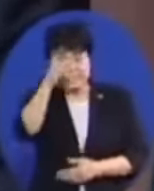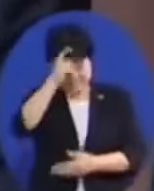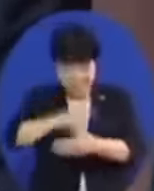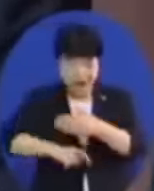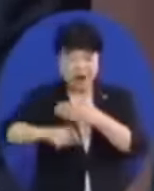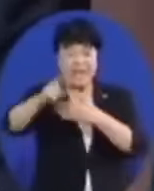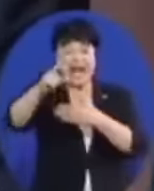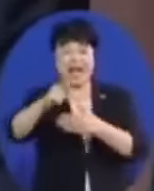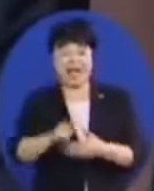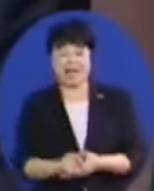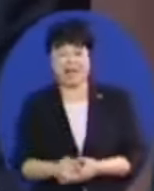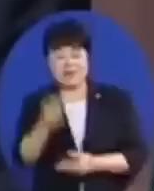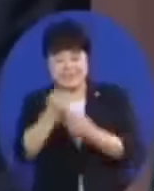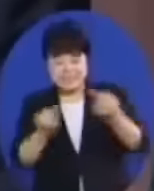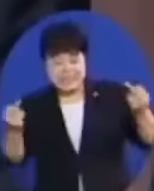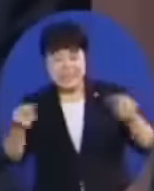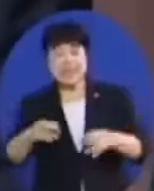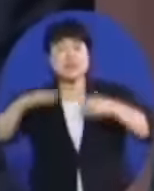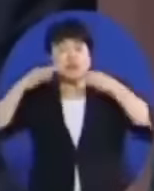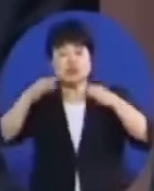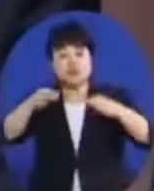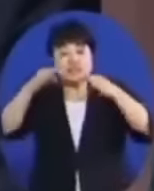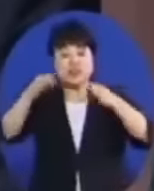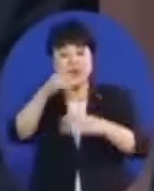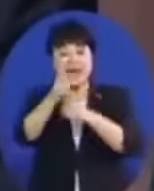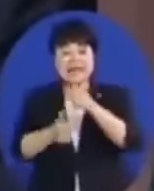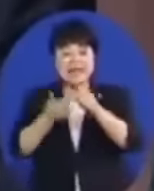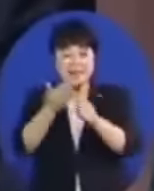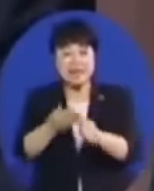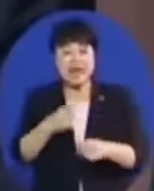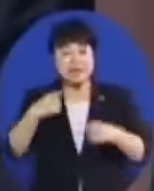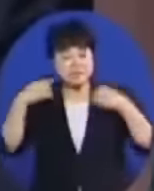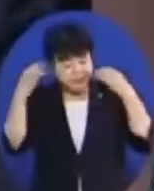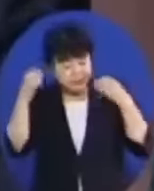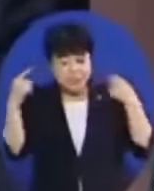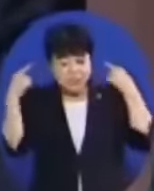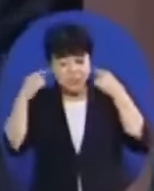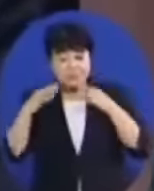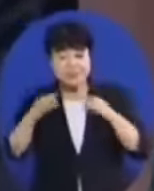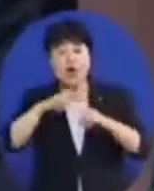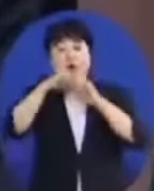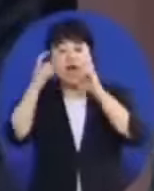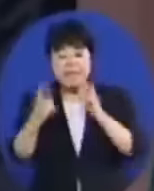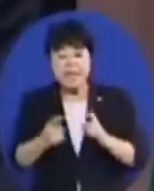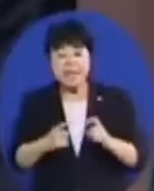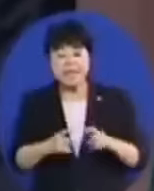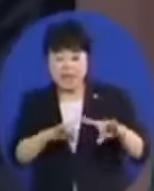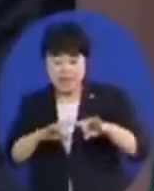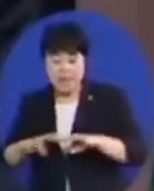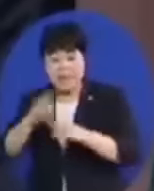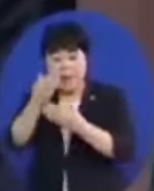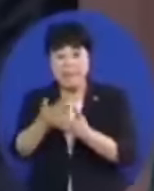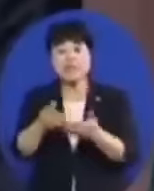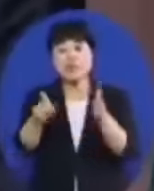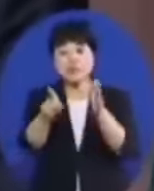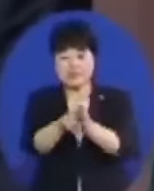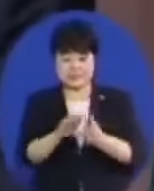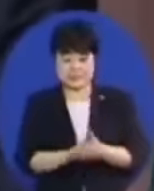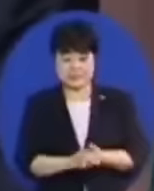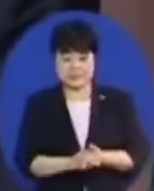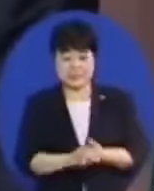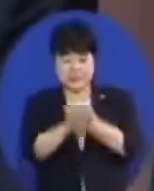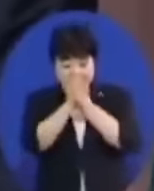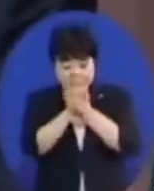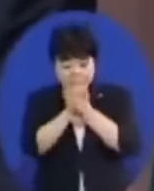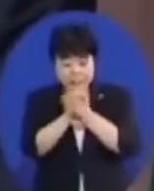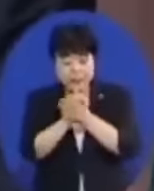철회하며 산기도하고 부르짖고 하는 것은 하나님의 음성을 개인적으로 레마로 받기 위해서 가는 것입니다. 그렇게